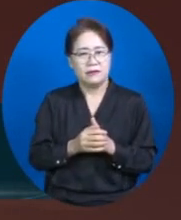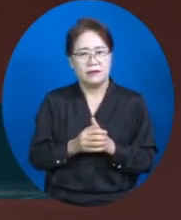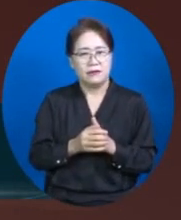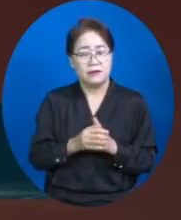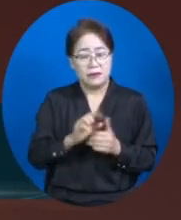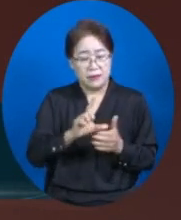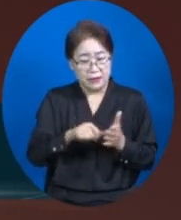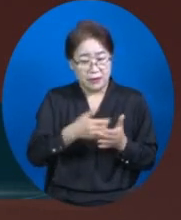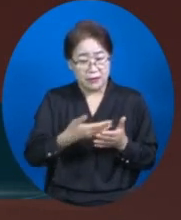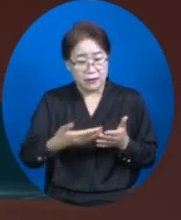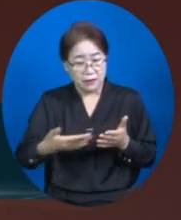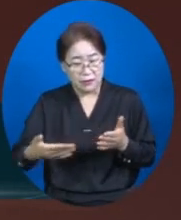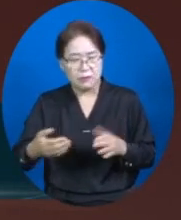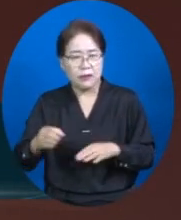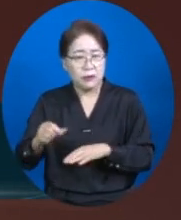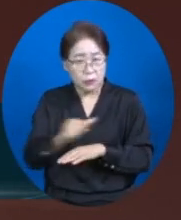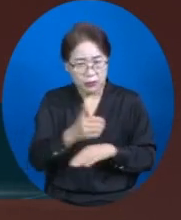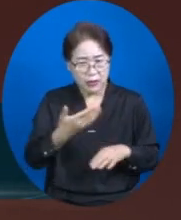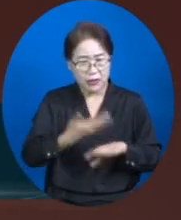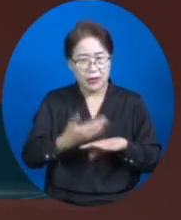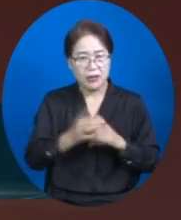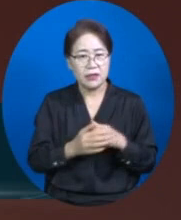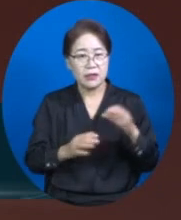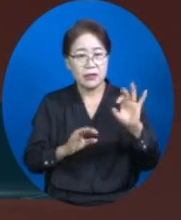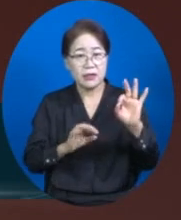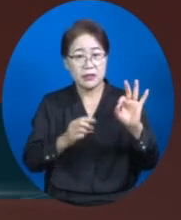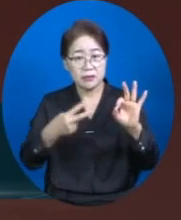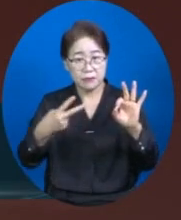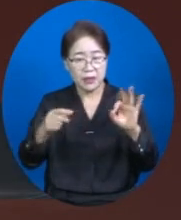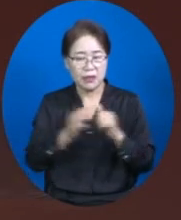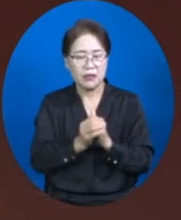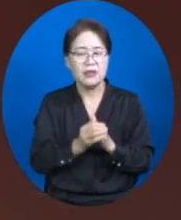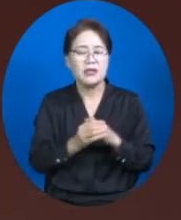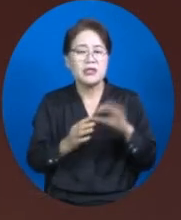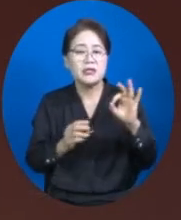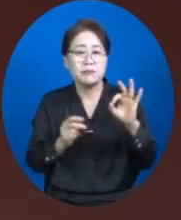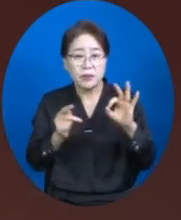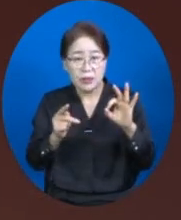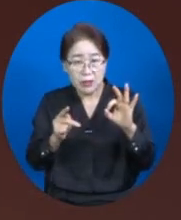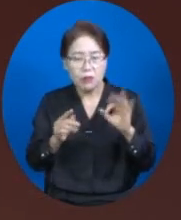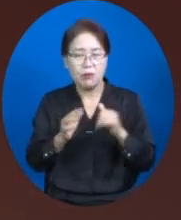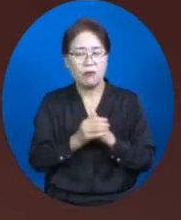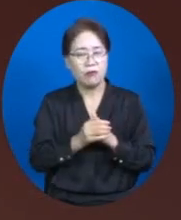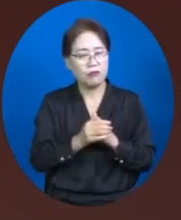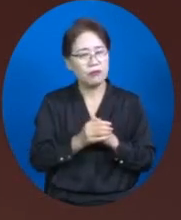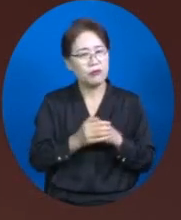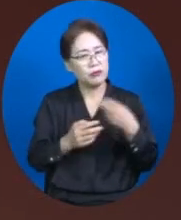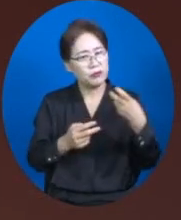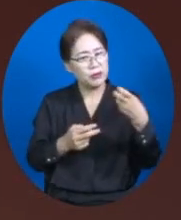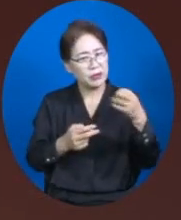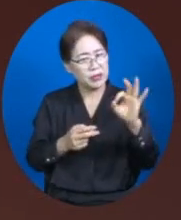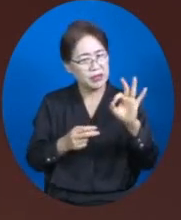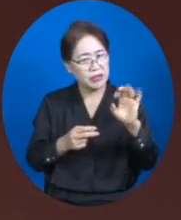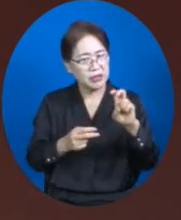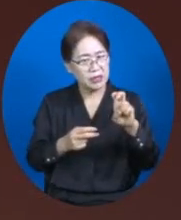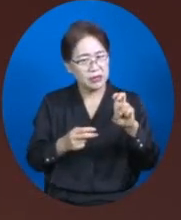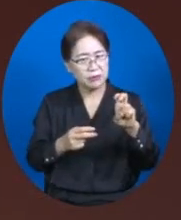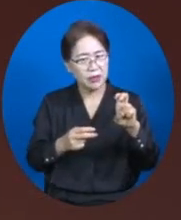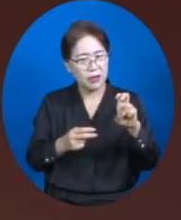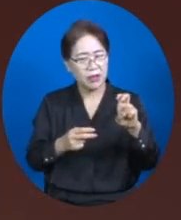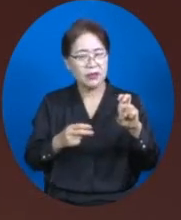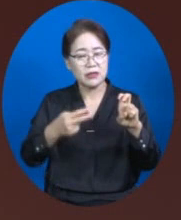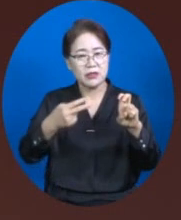흐름에 속도가 다르다는 거 알고 계시죠 10대 때는요 10km로 간대요 20대는 20km 50대는요